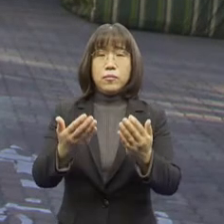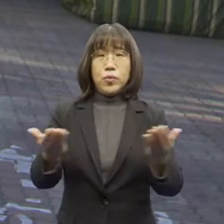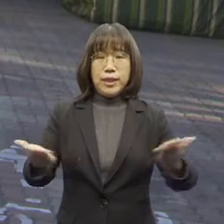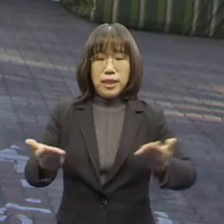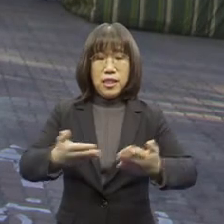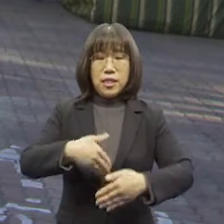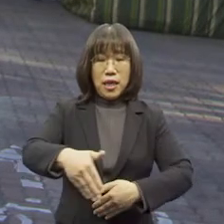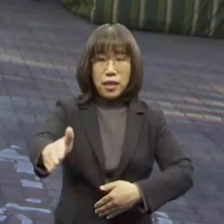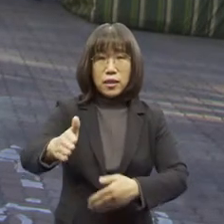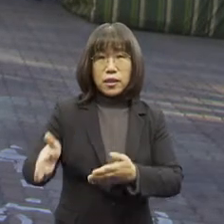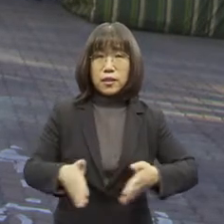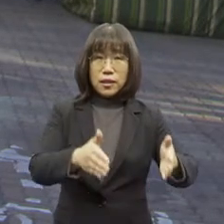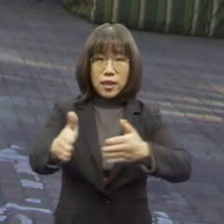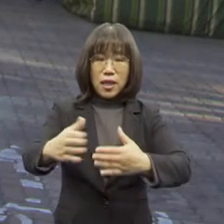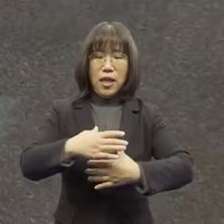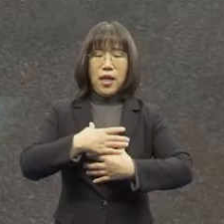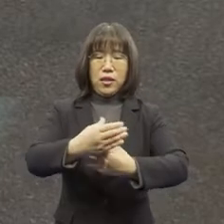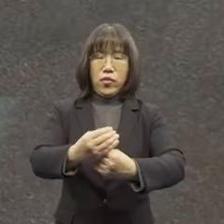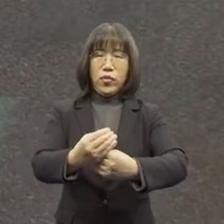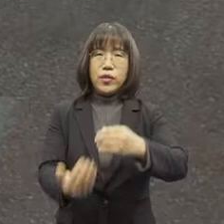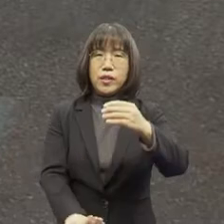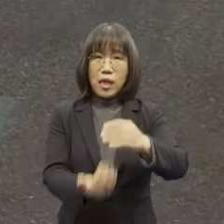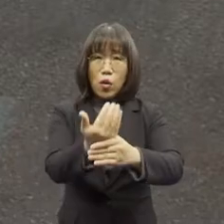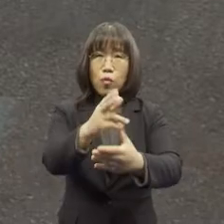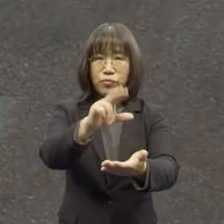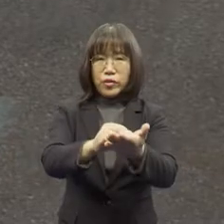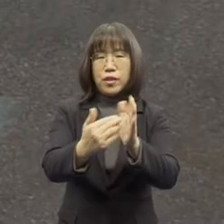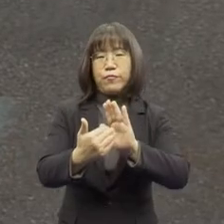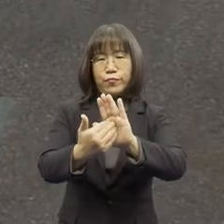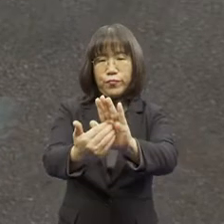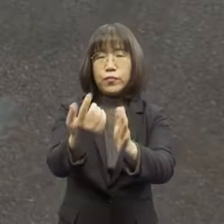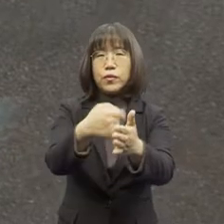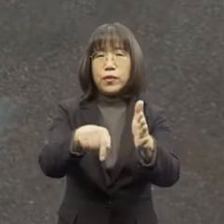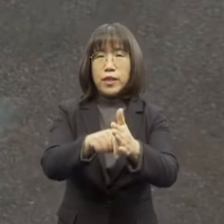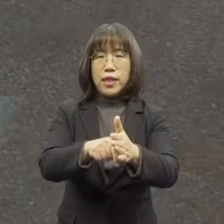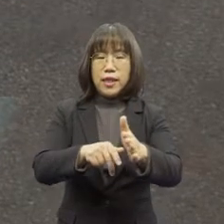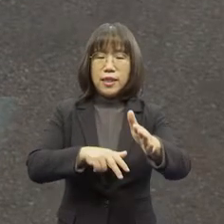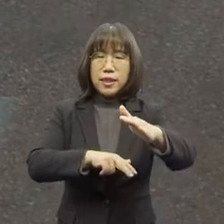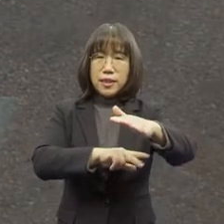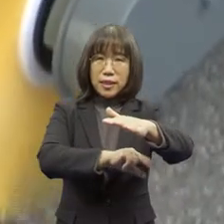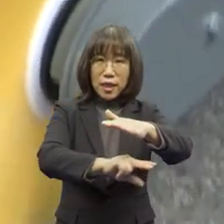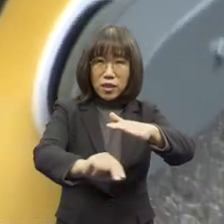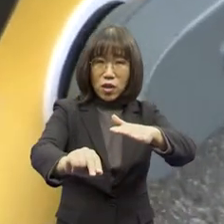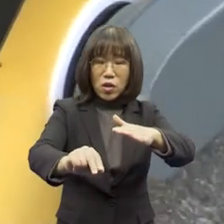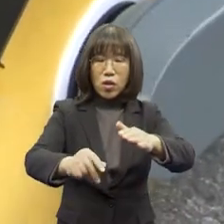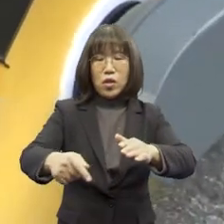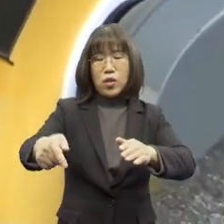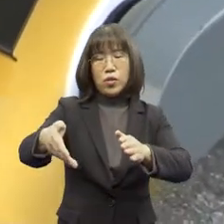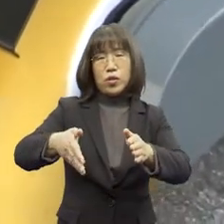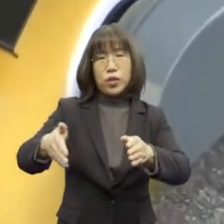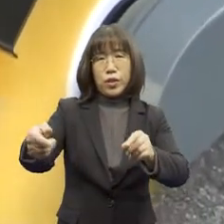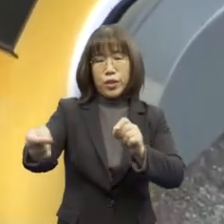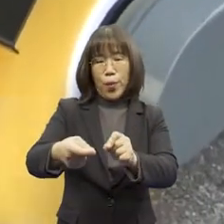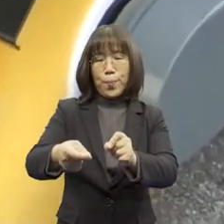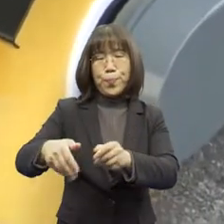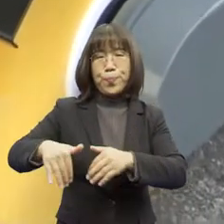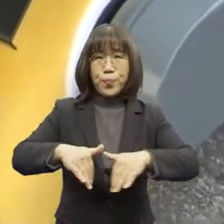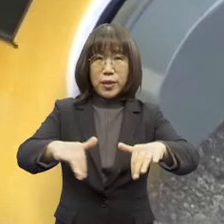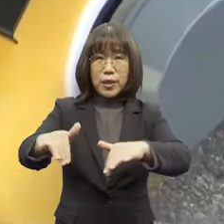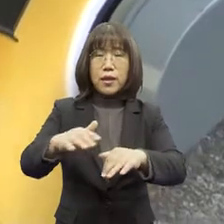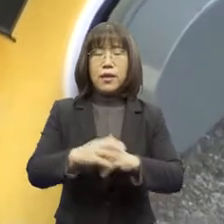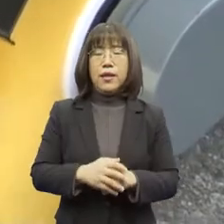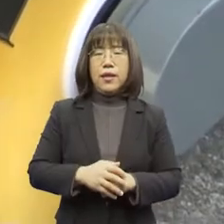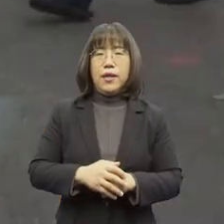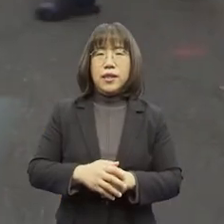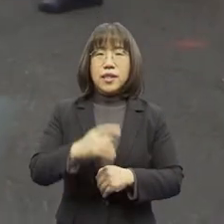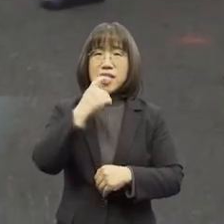출근길 주민들의 안전사고를 사전에 예방하기 위해 지하철역 주변과 간선도로 보도에 보도 전용 소형 제설